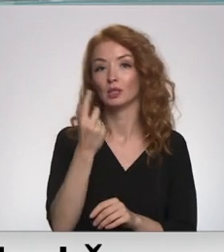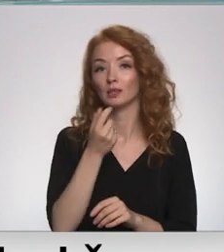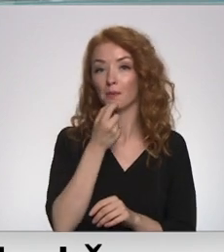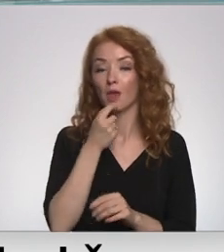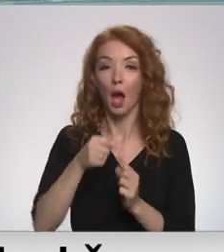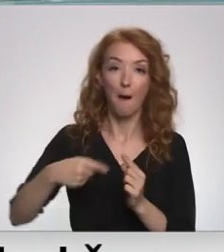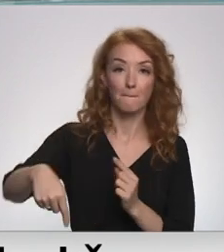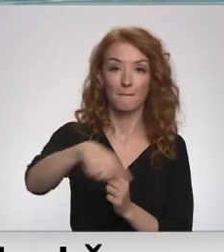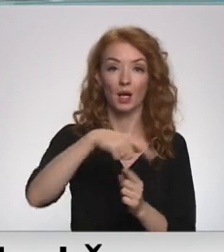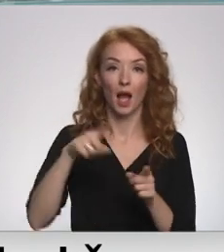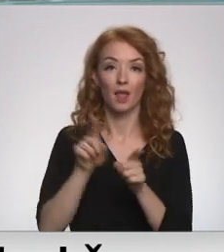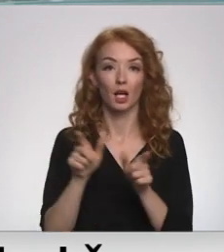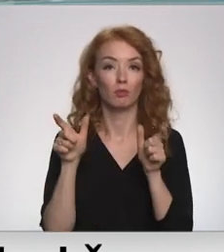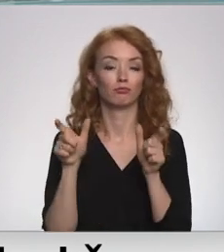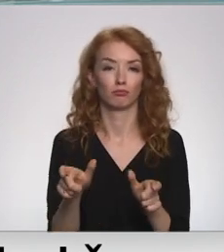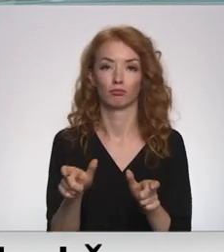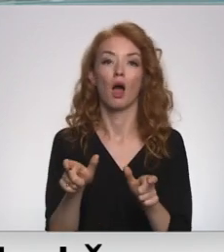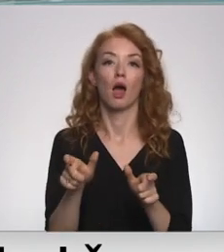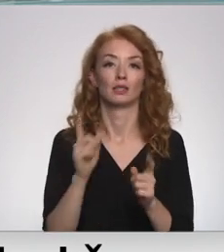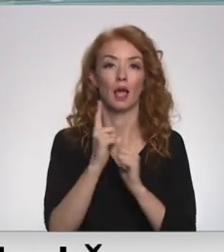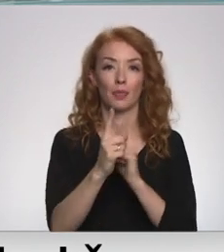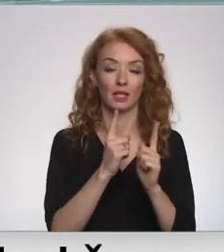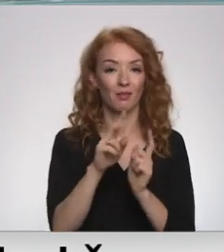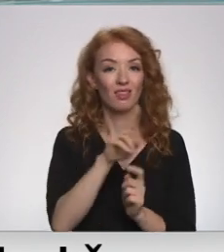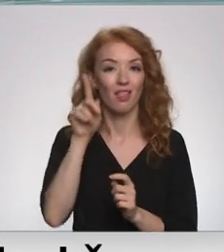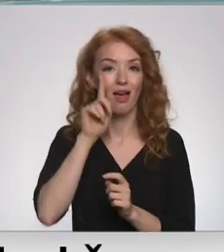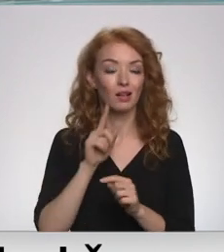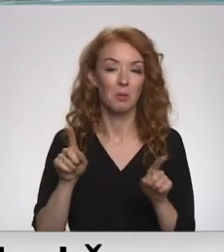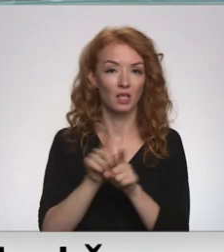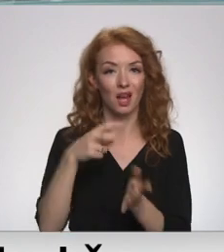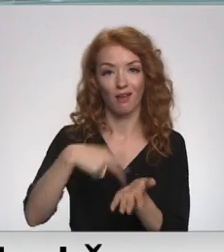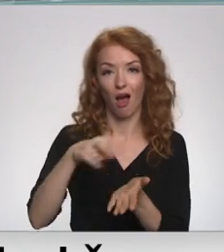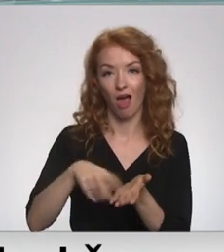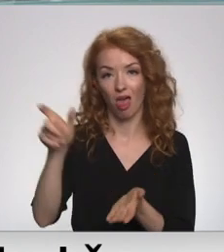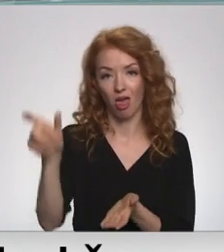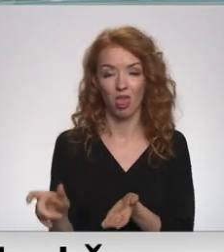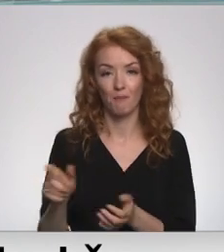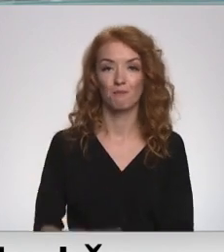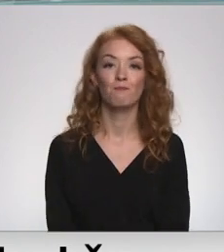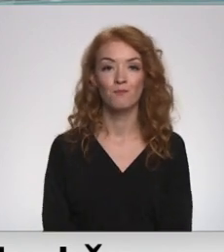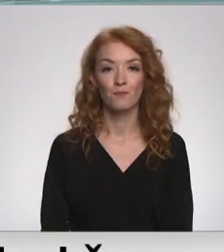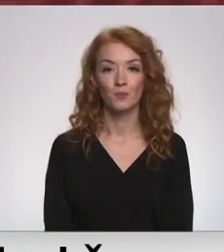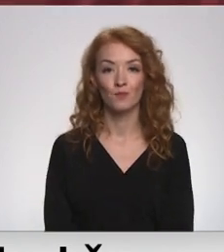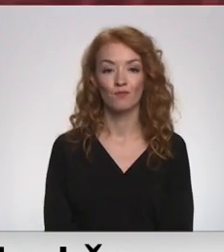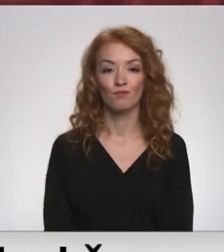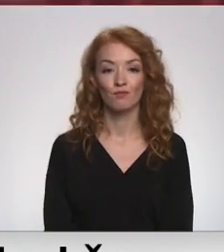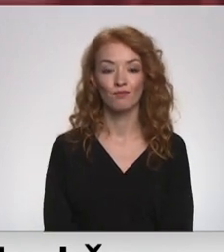parka apkārtnē ierobežot satiksmi. Neērtības ir arī gājējiem. Par to vairāk stāstāja Kīnca.